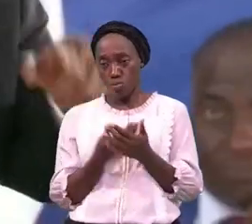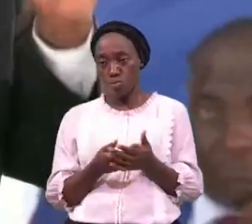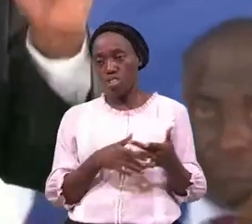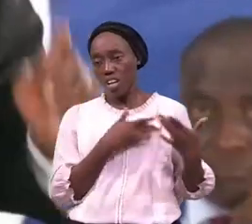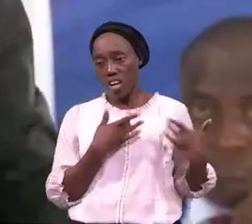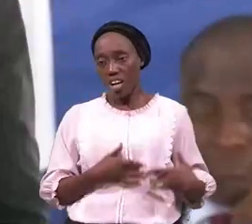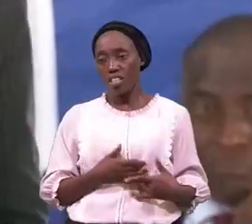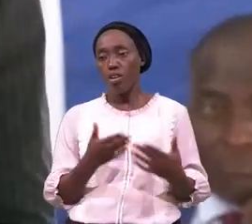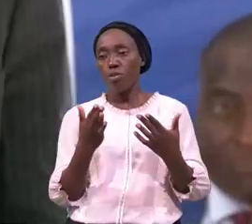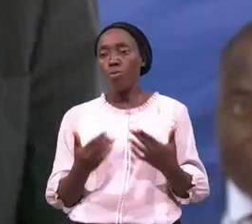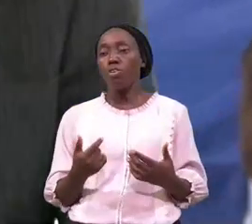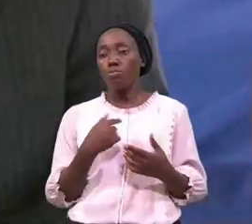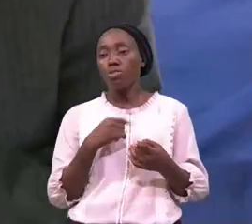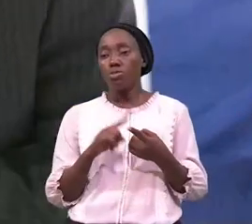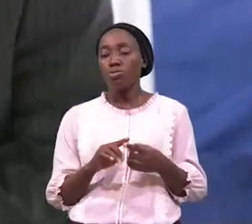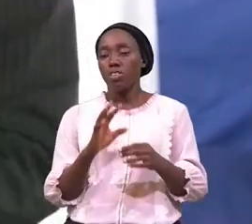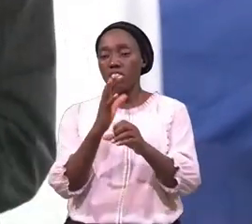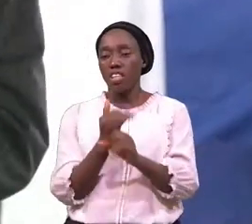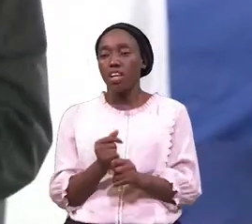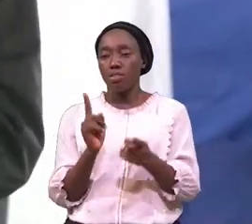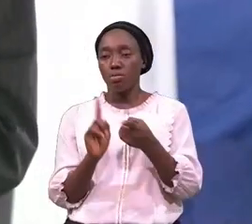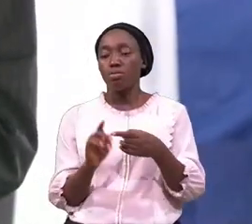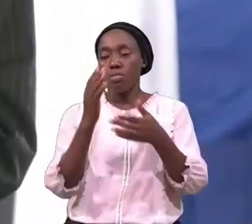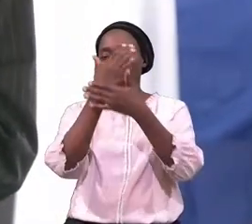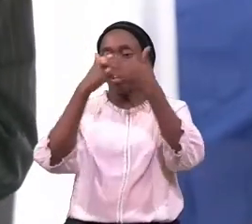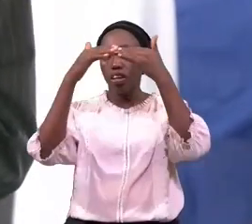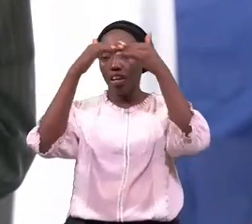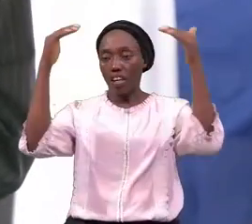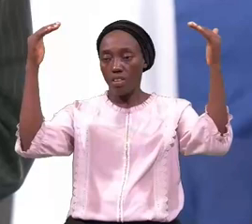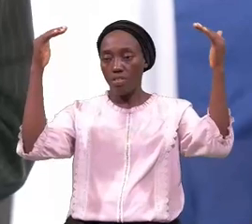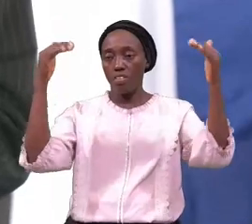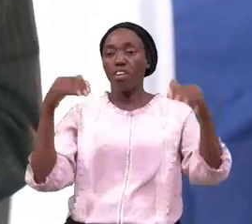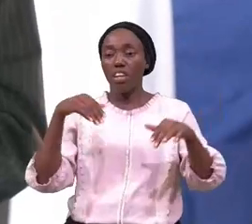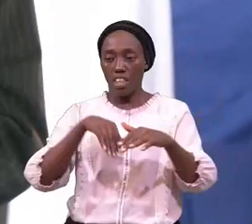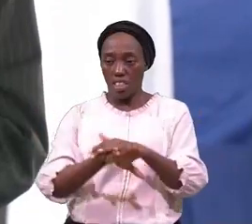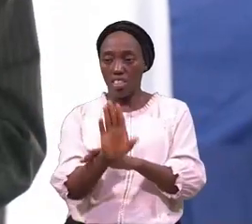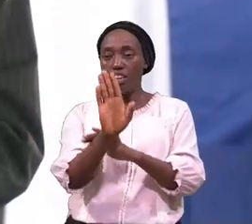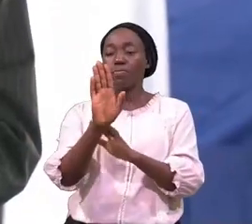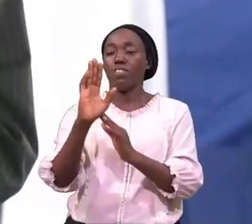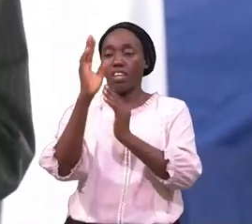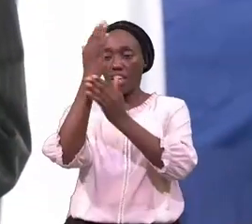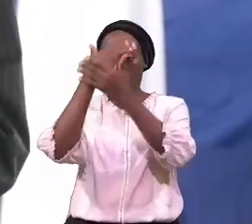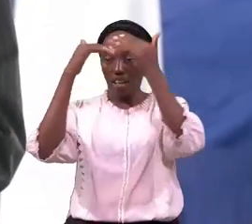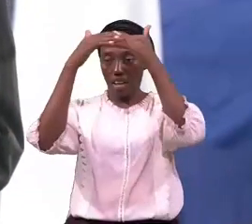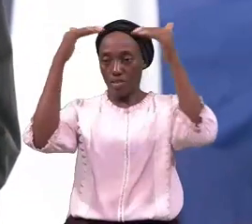Je peux ne pas apprécier son vocabulaire, sa grammaire, mais j'apprécie une chose, il est sincère, il veut que j'aille au